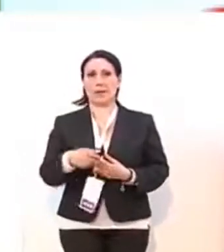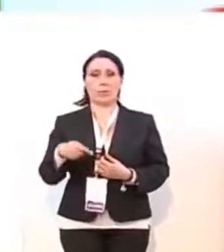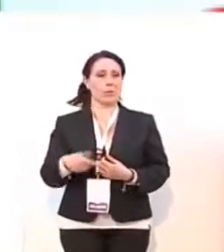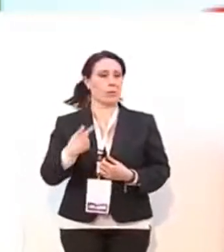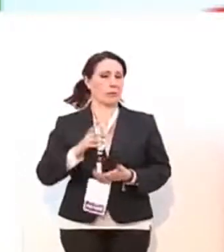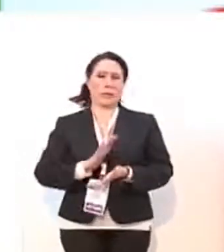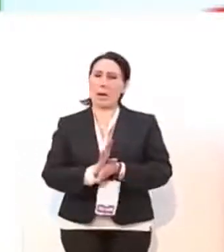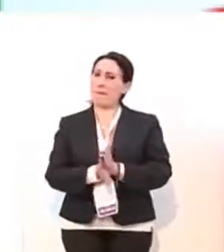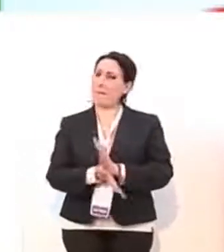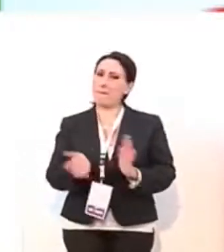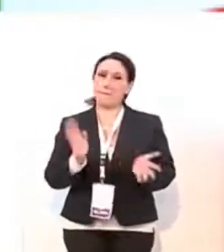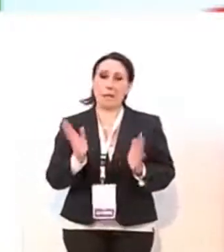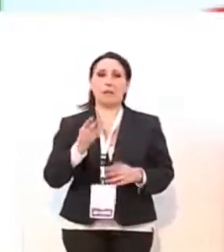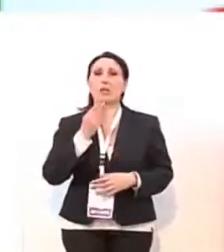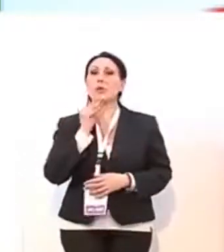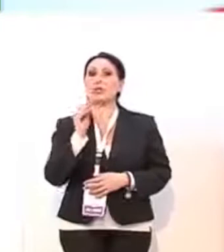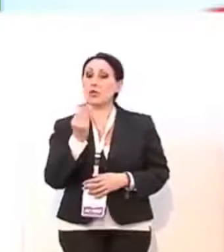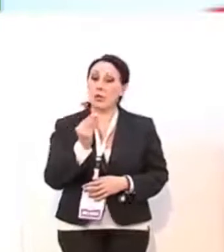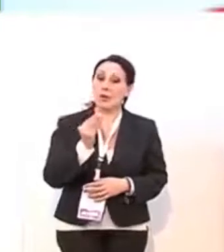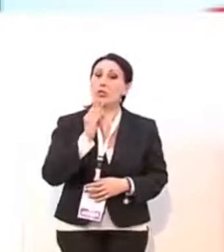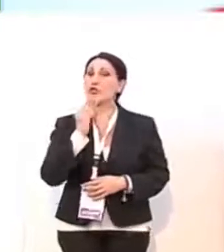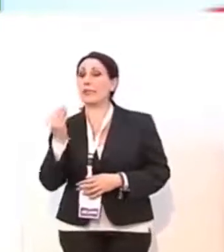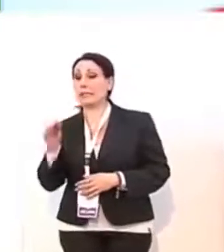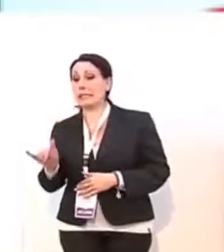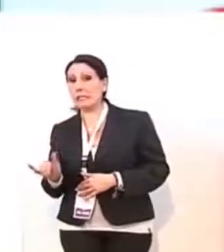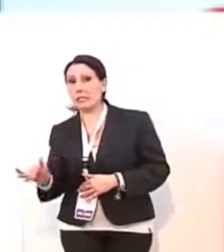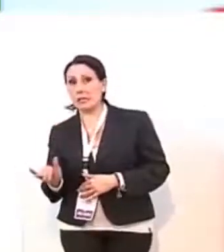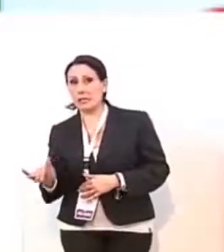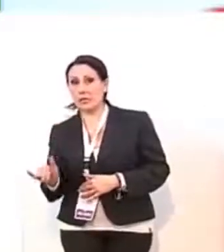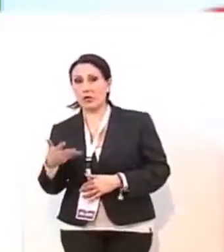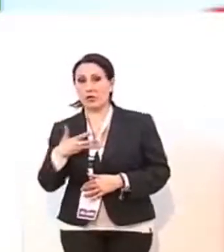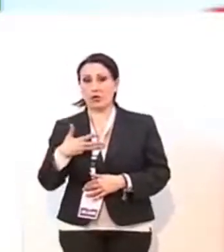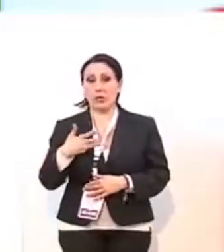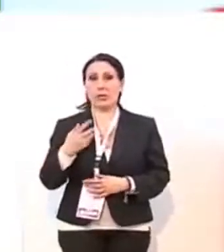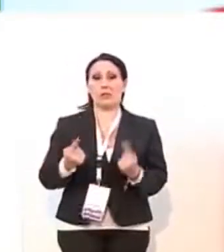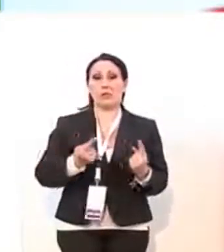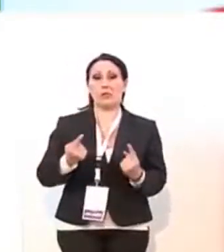drammatico soprattutto sui giovani e sui giovanissimi, dove abbiamo episodi